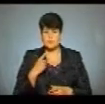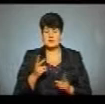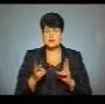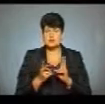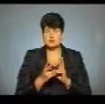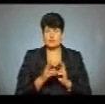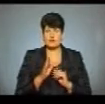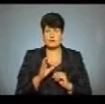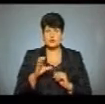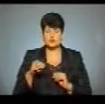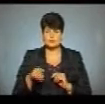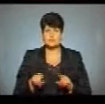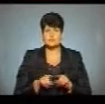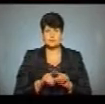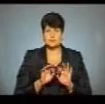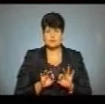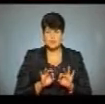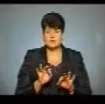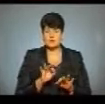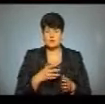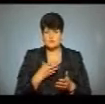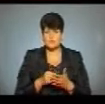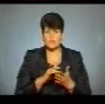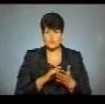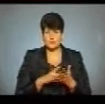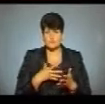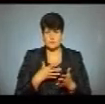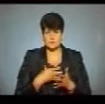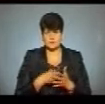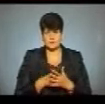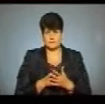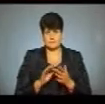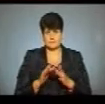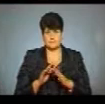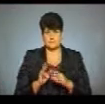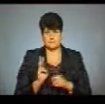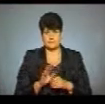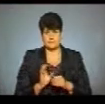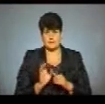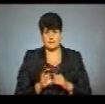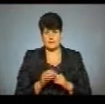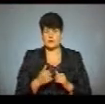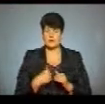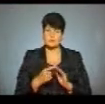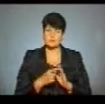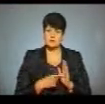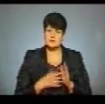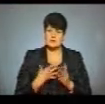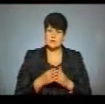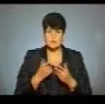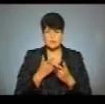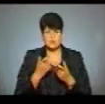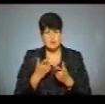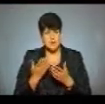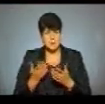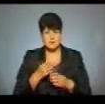Володимиром Стусом теж буде розповідати про свої подорожі у власному блозі. Я б хотіла поділитися своєю інформацією